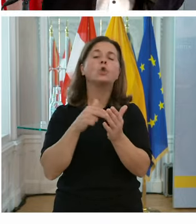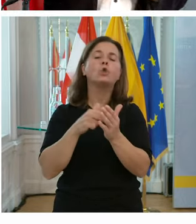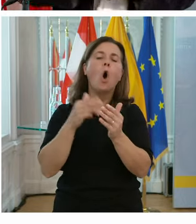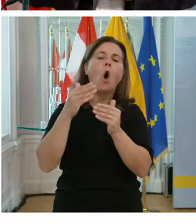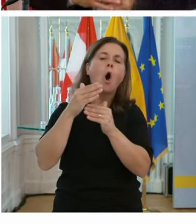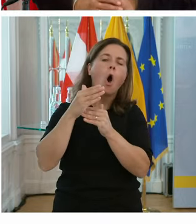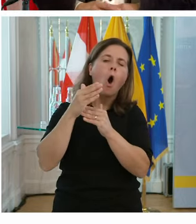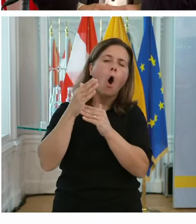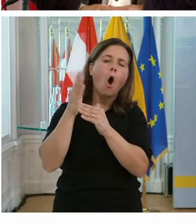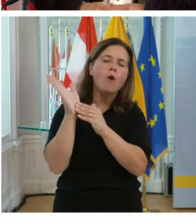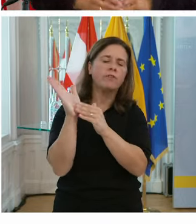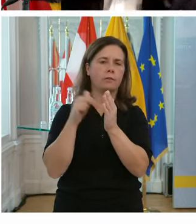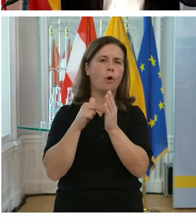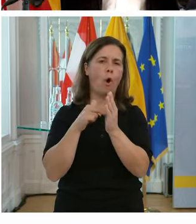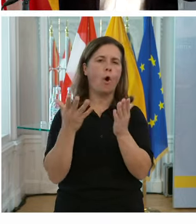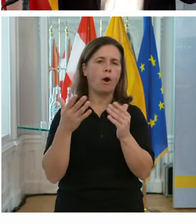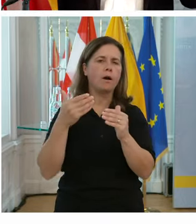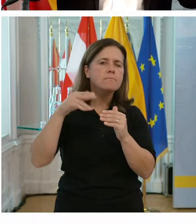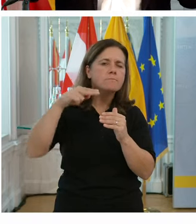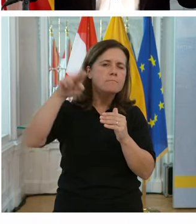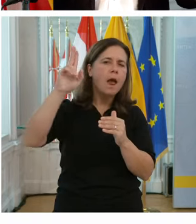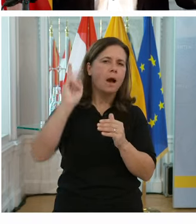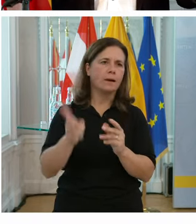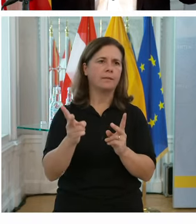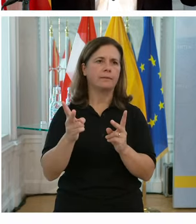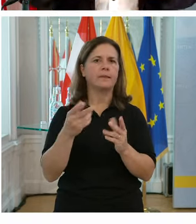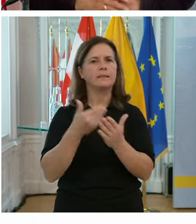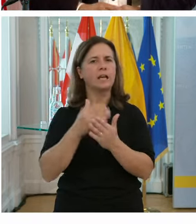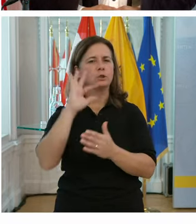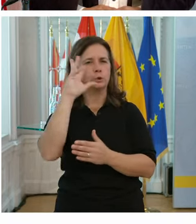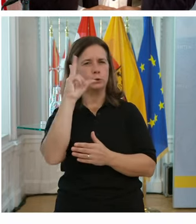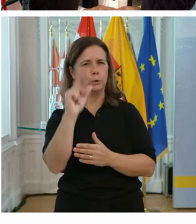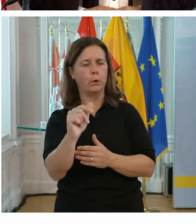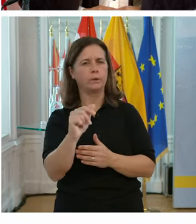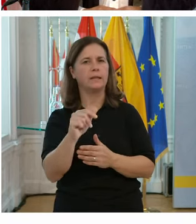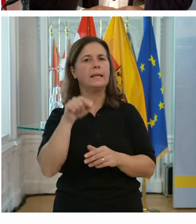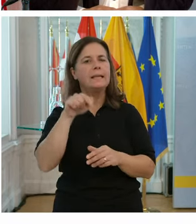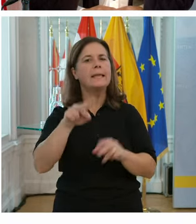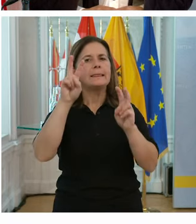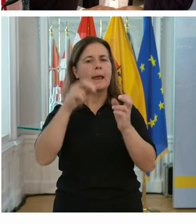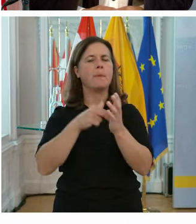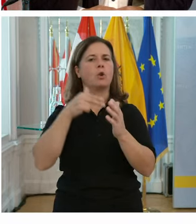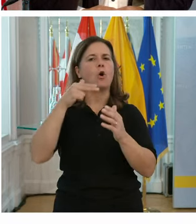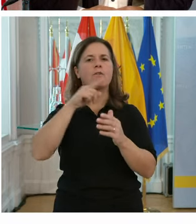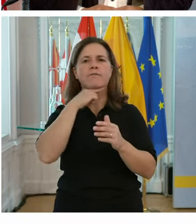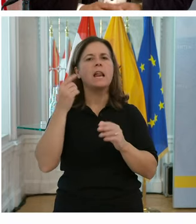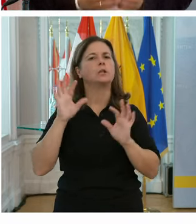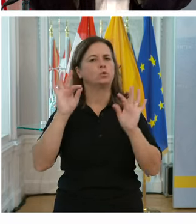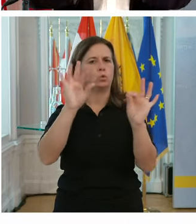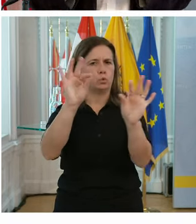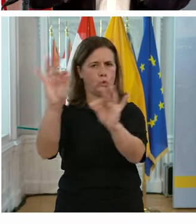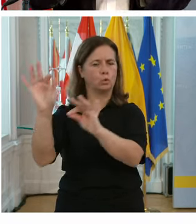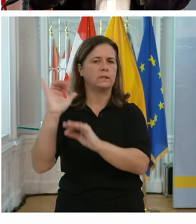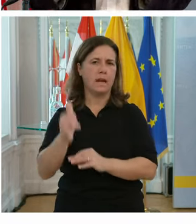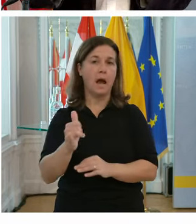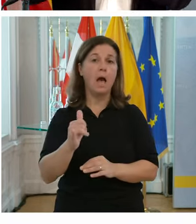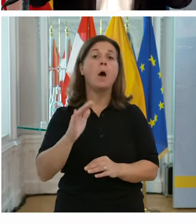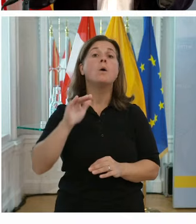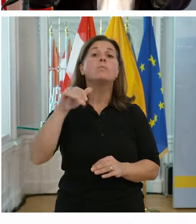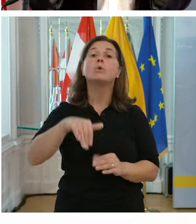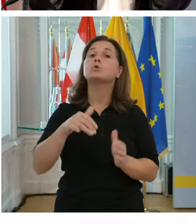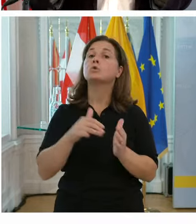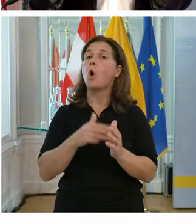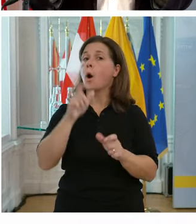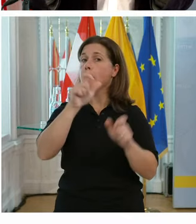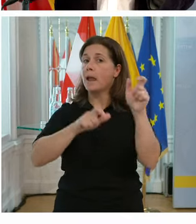und da schließe ich jetzt bei Markus Malle an. Das ist das Schöne, es gibt in dem Thema wirklich noch sehr, sehr viel zu tun. Vor allem müssen wir auch noch